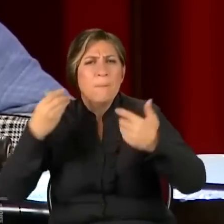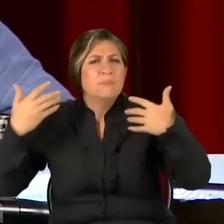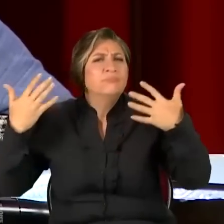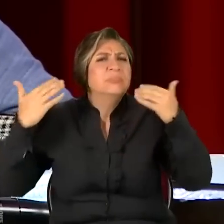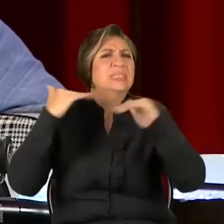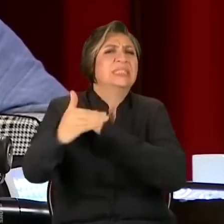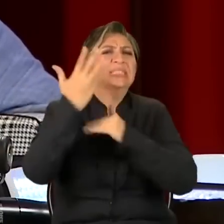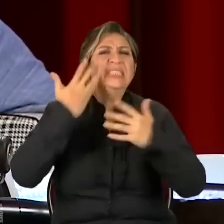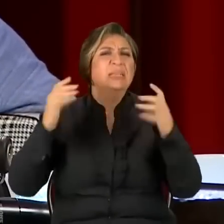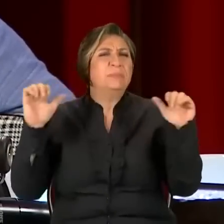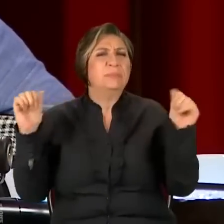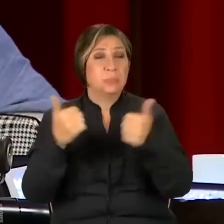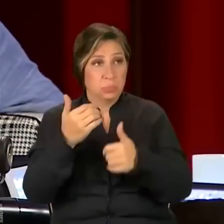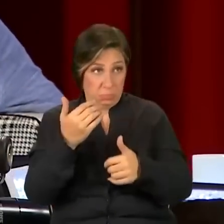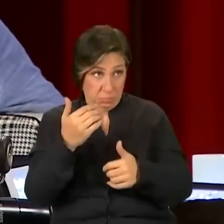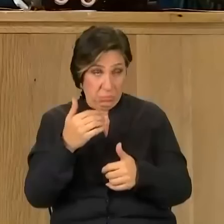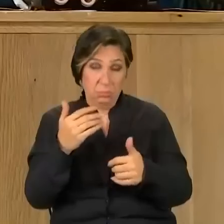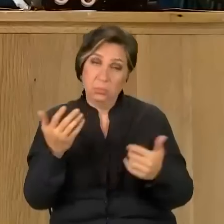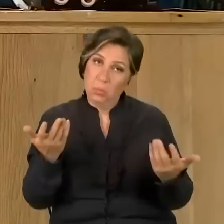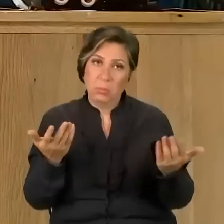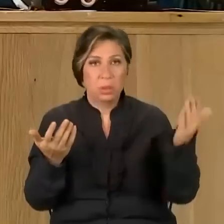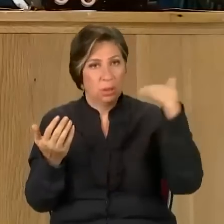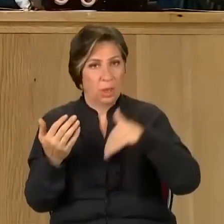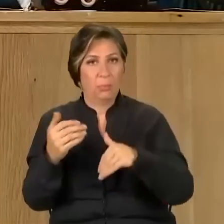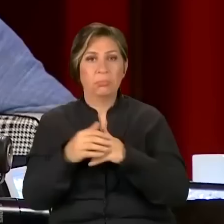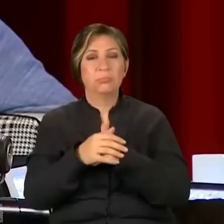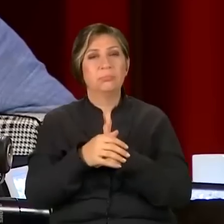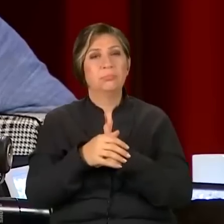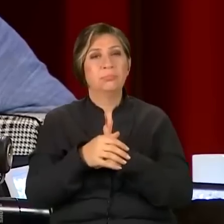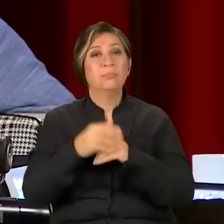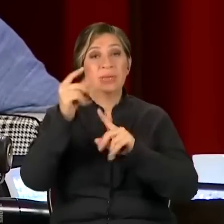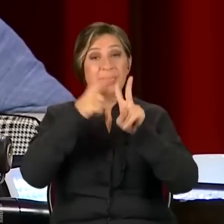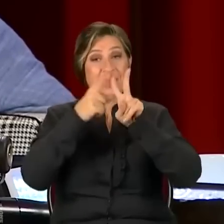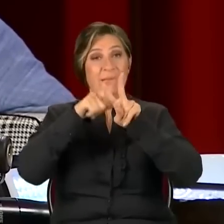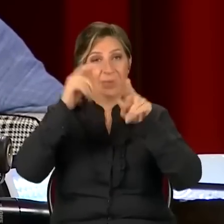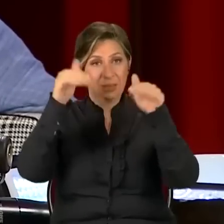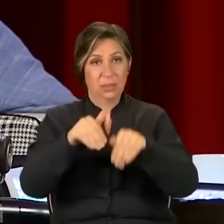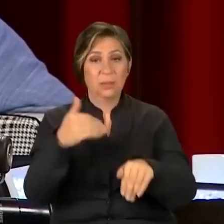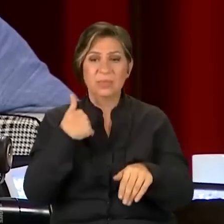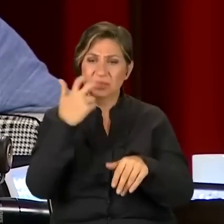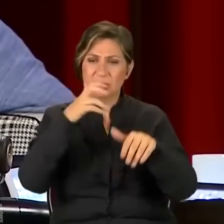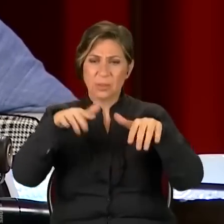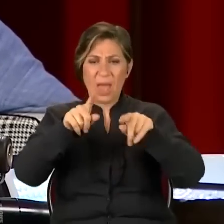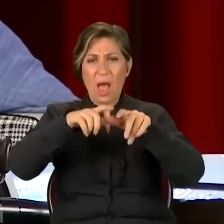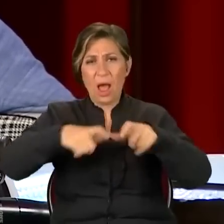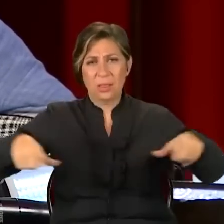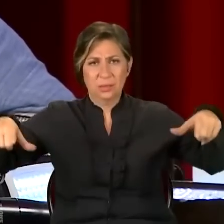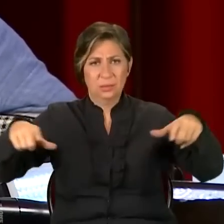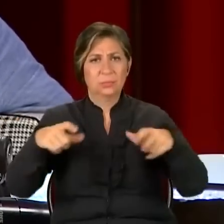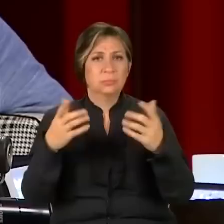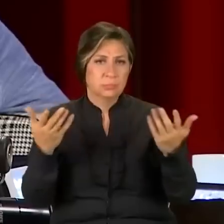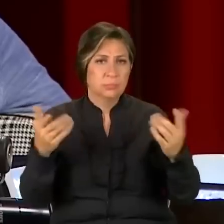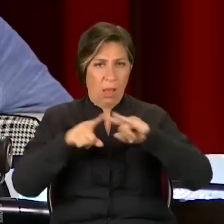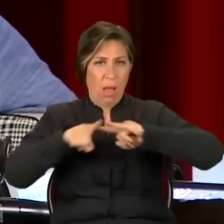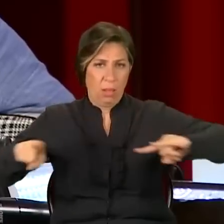getirmemiz lazım. Tamam abi dedim, getirelim İnna'yı. İnna'yı getirdik. İnna dedi ki, sahneye çıkacağım, bir halı istiyorum, halı.